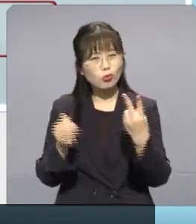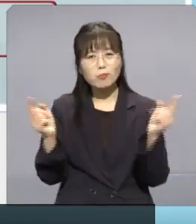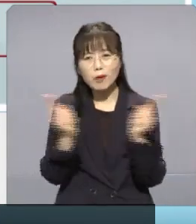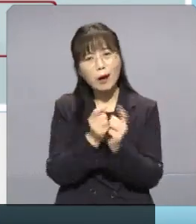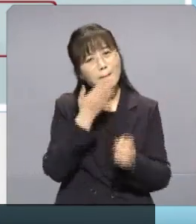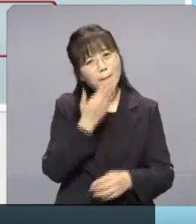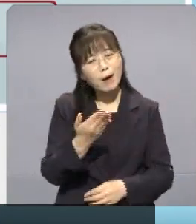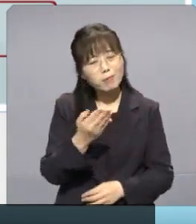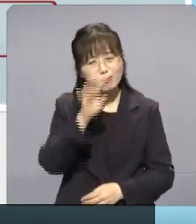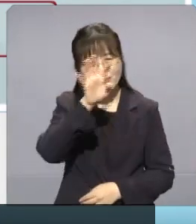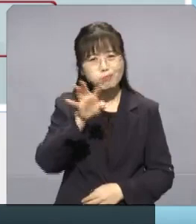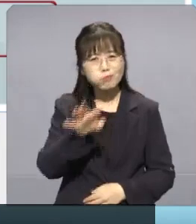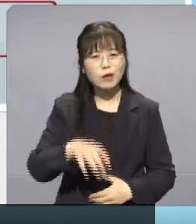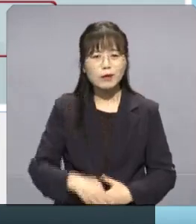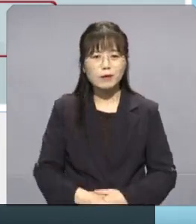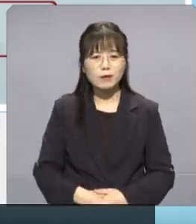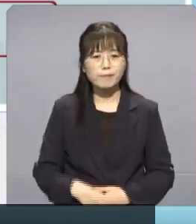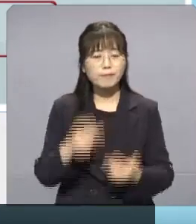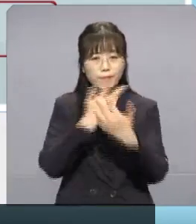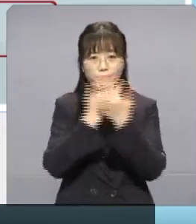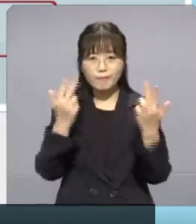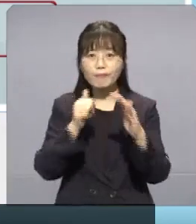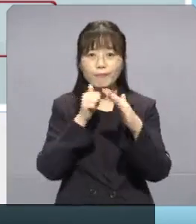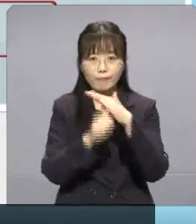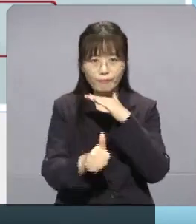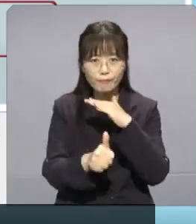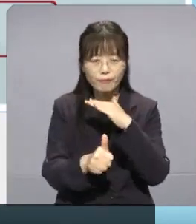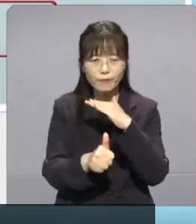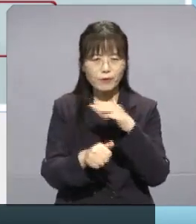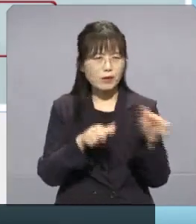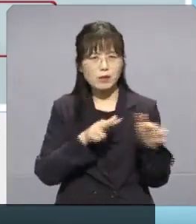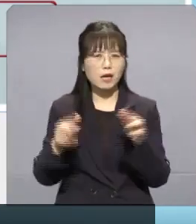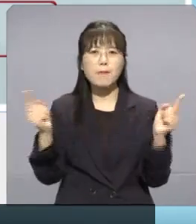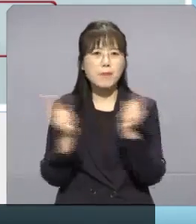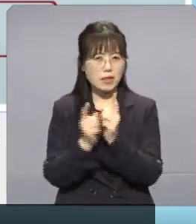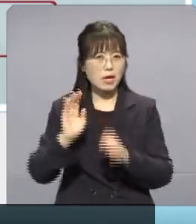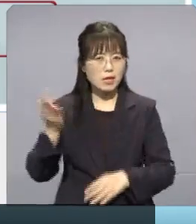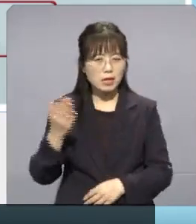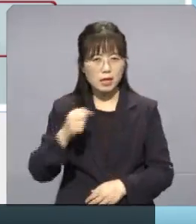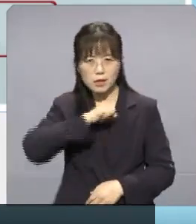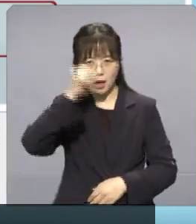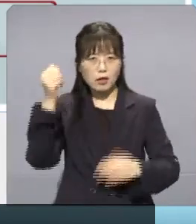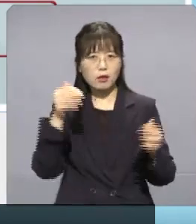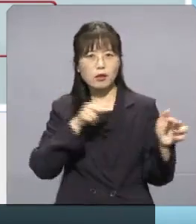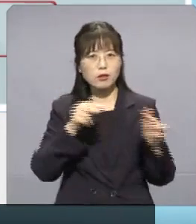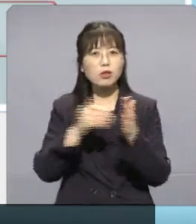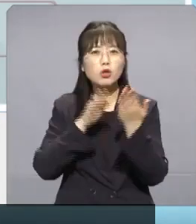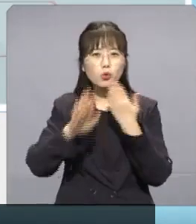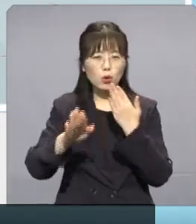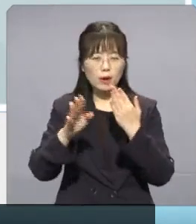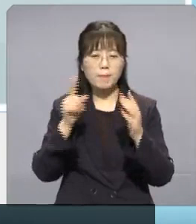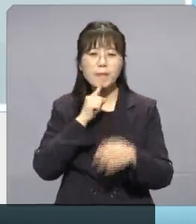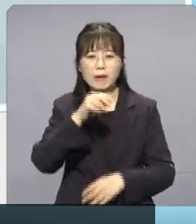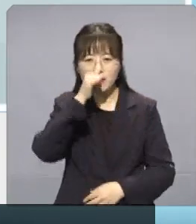그 이재명 대표를 뭐 즉각 만나야죠 이렇게 당선